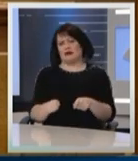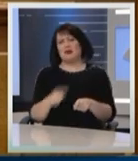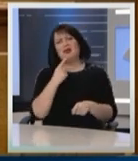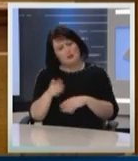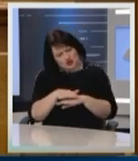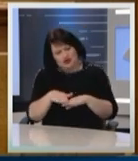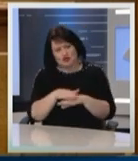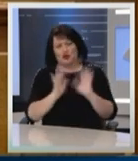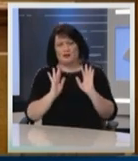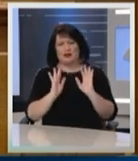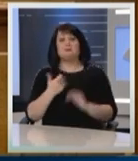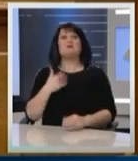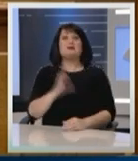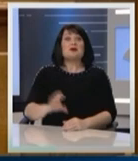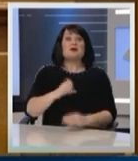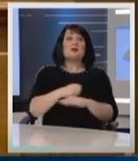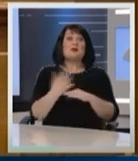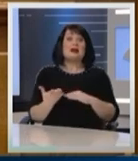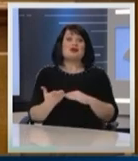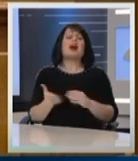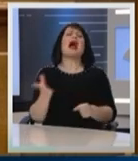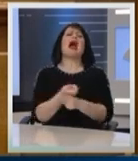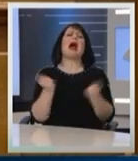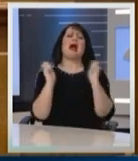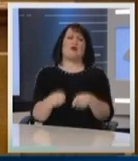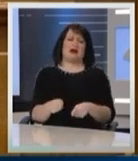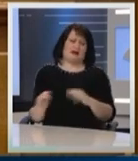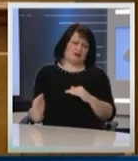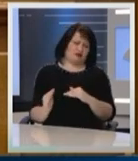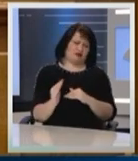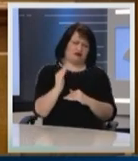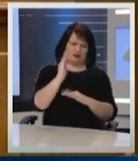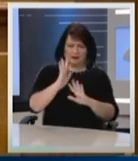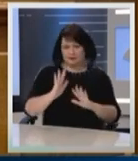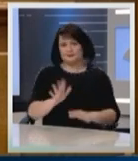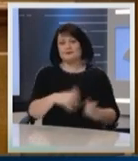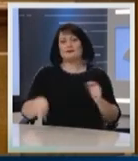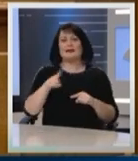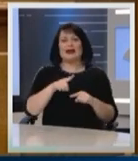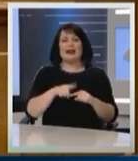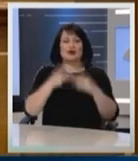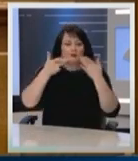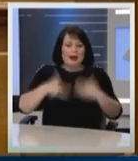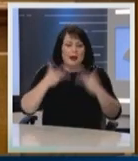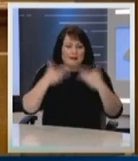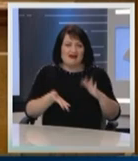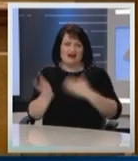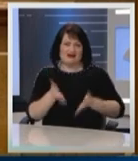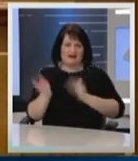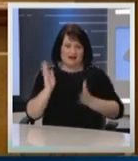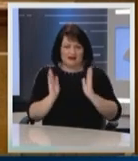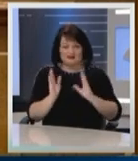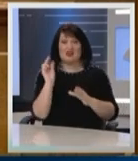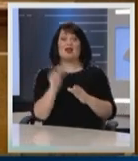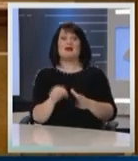Άρα, ψάχνουν το ανέφικτο. Όταν ο λαός φύγει από κοντά σου γιατί